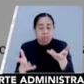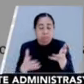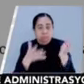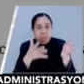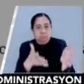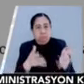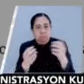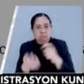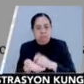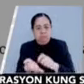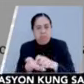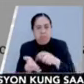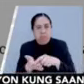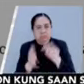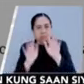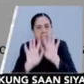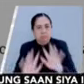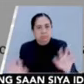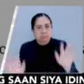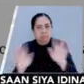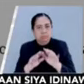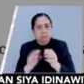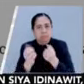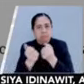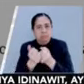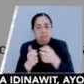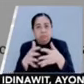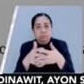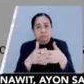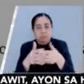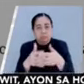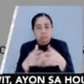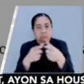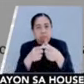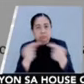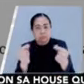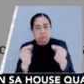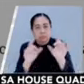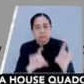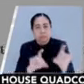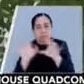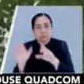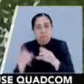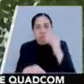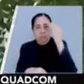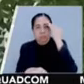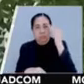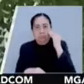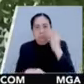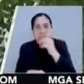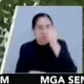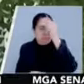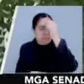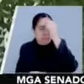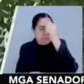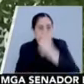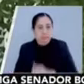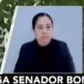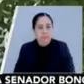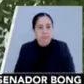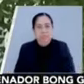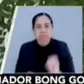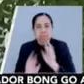ito ng ASEAN at suportado ng Amerika, Japan, Australia, South Korea at India. Wala pang tugon ang